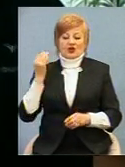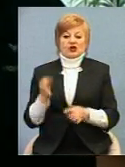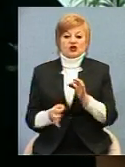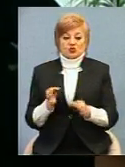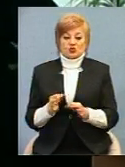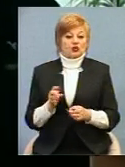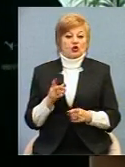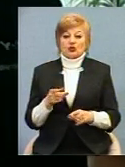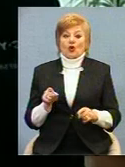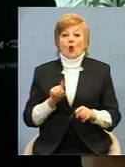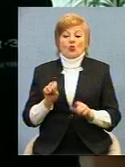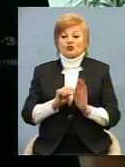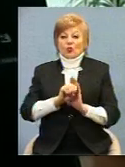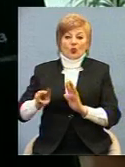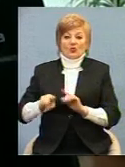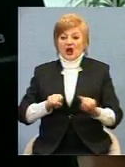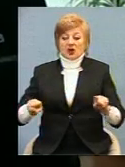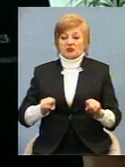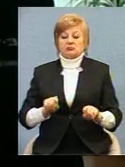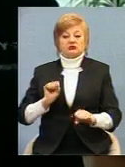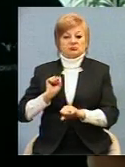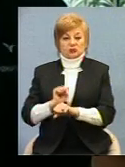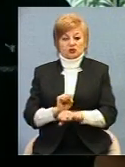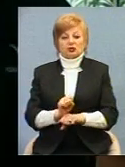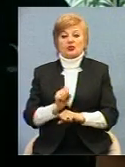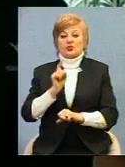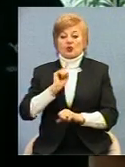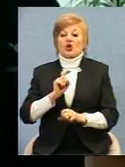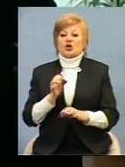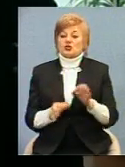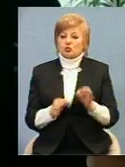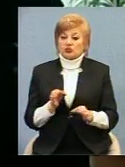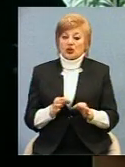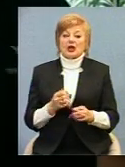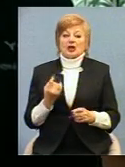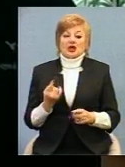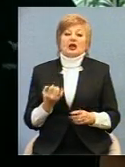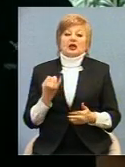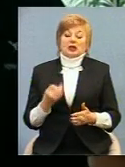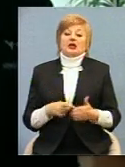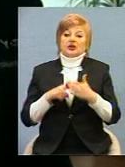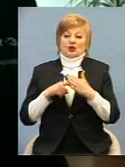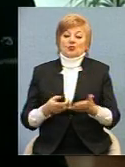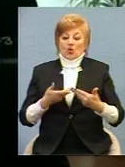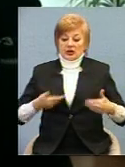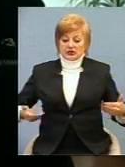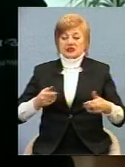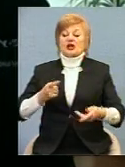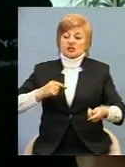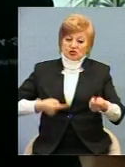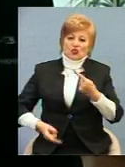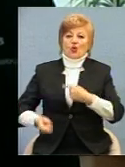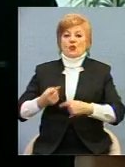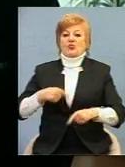в зв'язку з тим, що він бігав, проти нього призупинили справа кримінальне провадження, потім за наполяганням нас їх відновили.